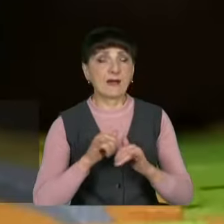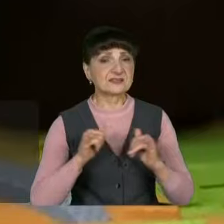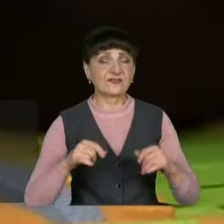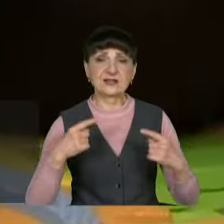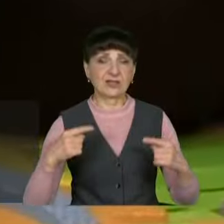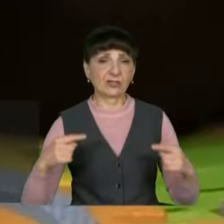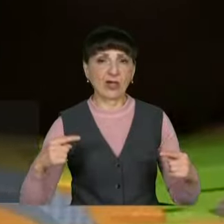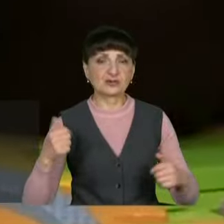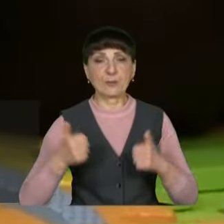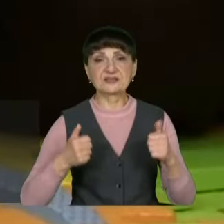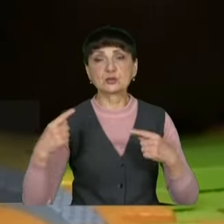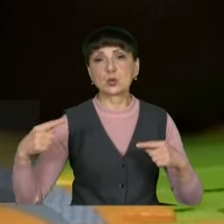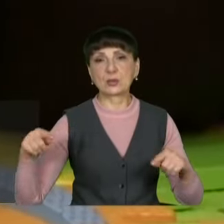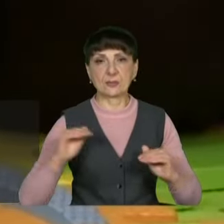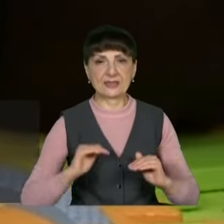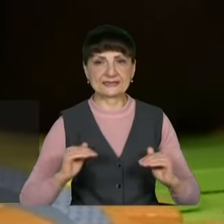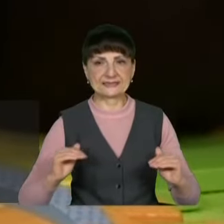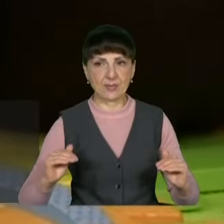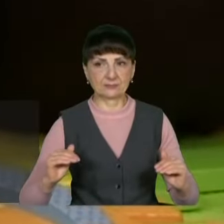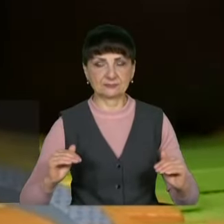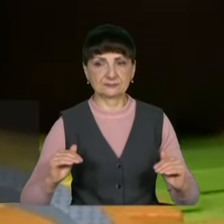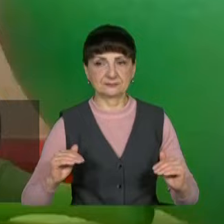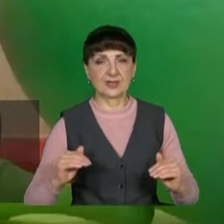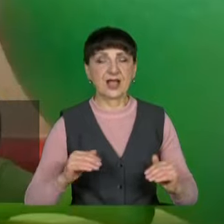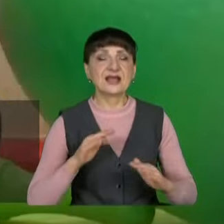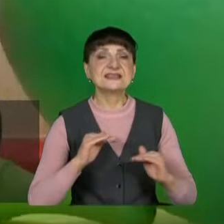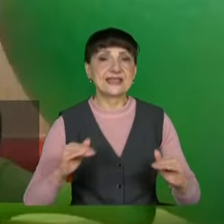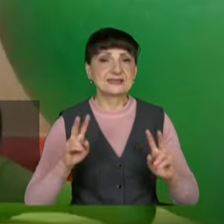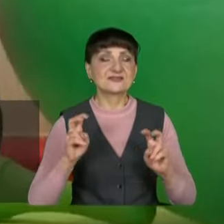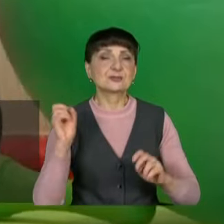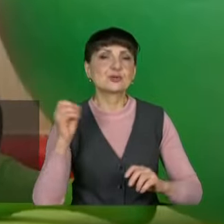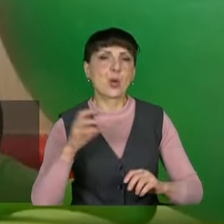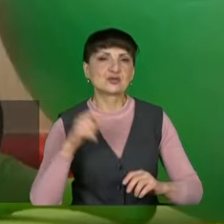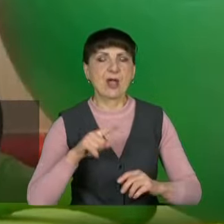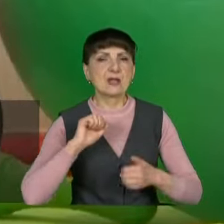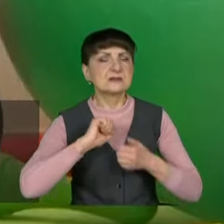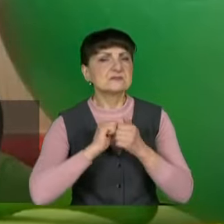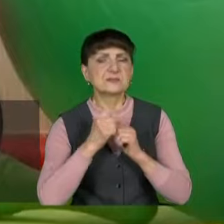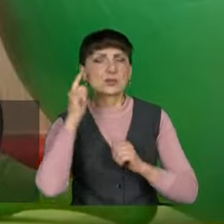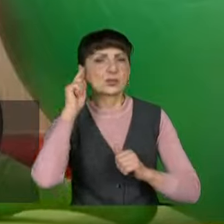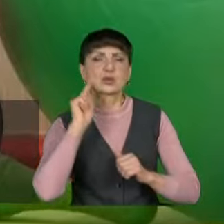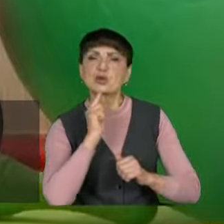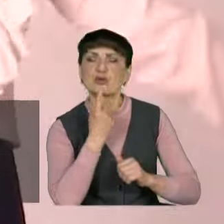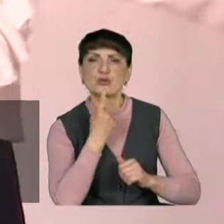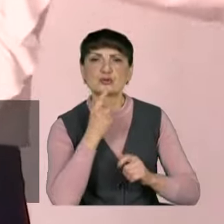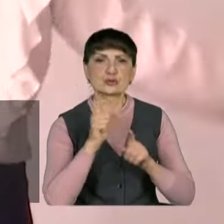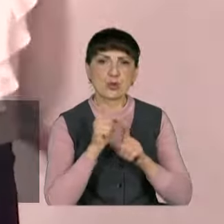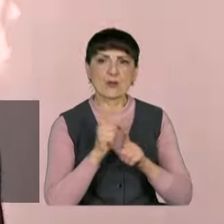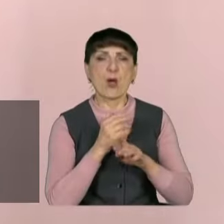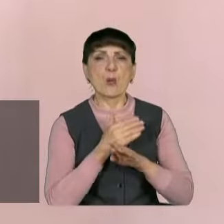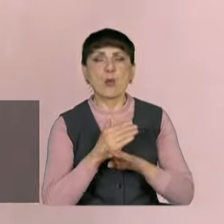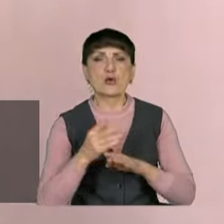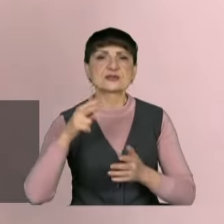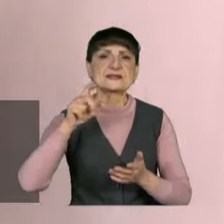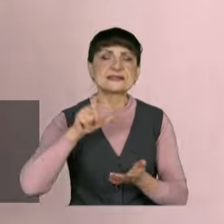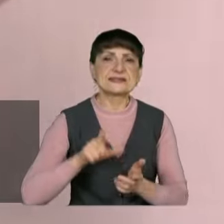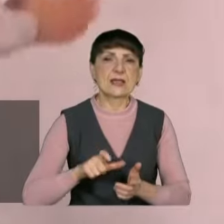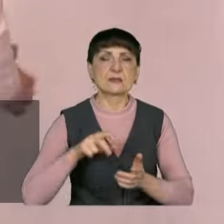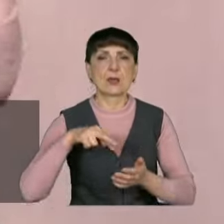иначе по сравнению со здоровыми сверстниками. Солнечные малыши с трудом запоминают слова, позже начинают сидеть и ходить, а